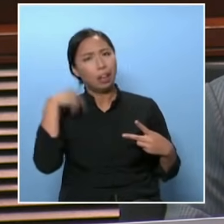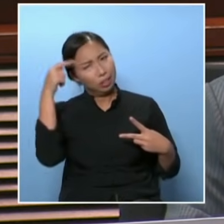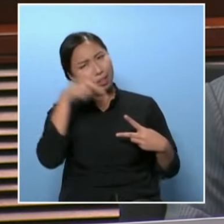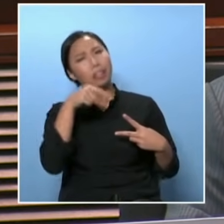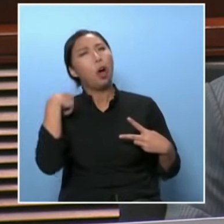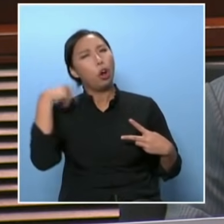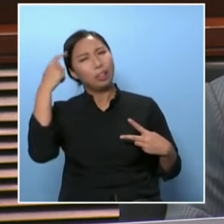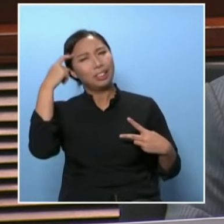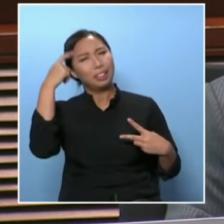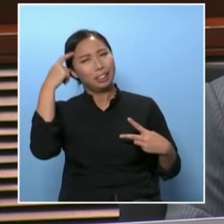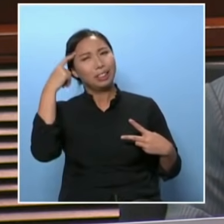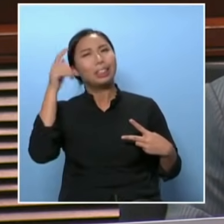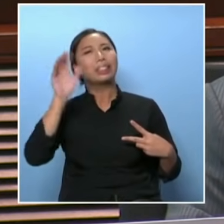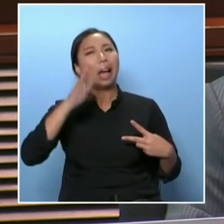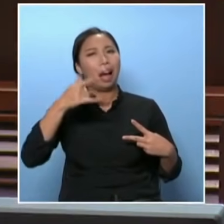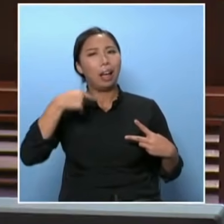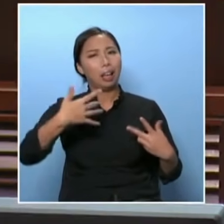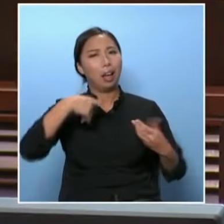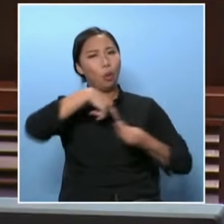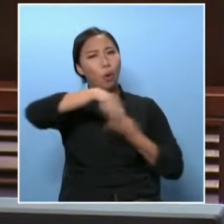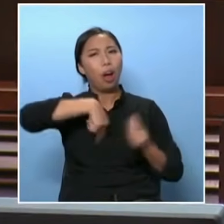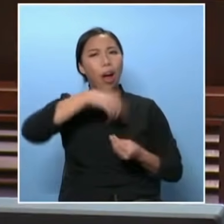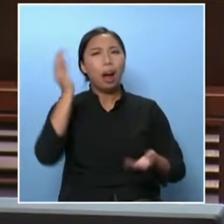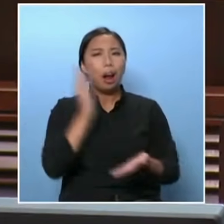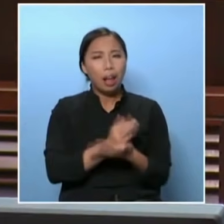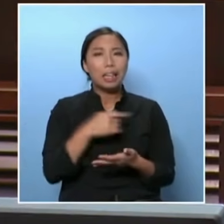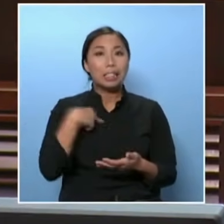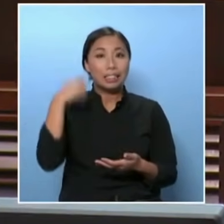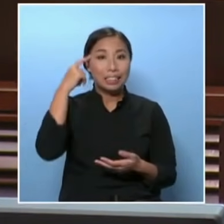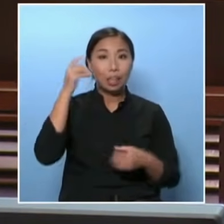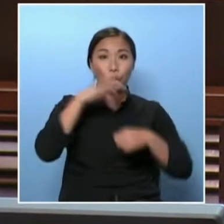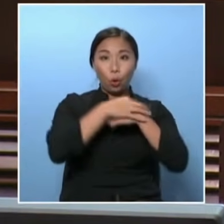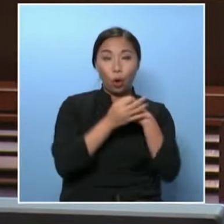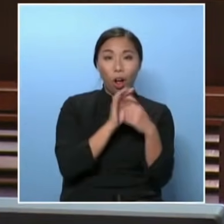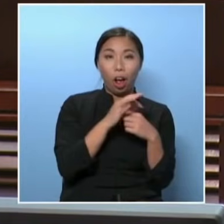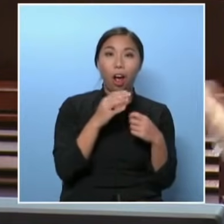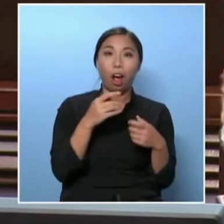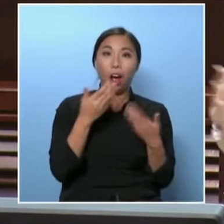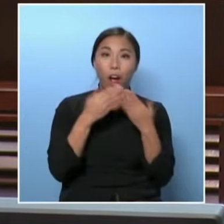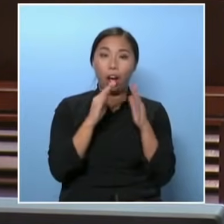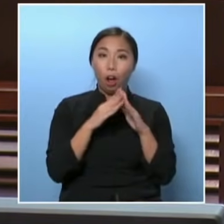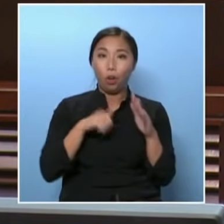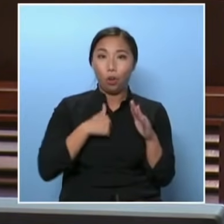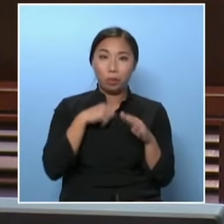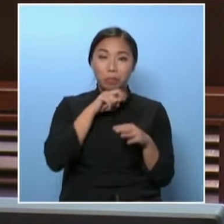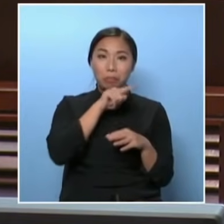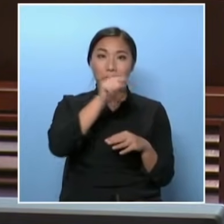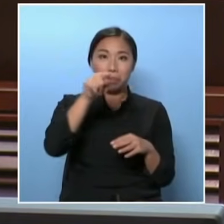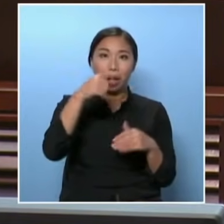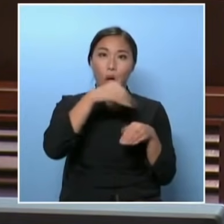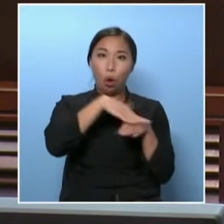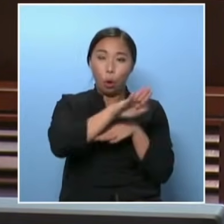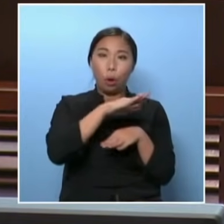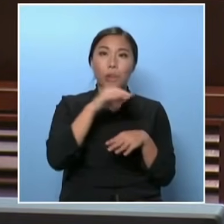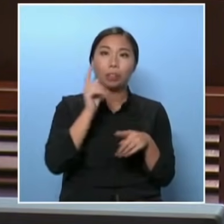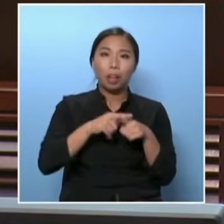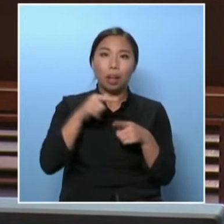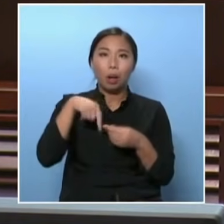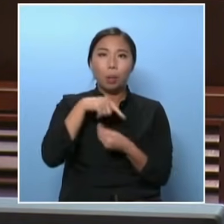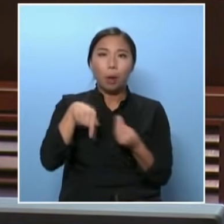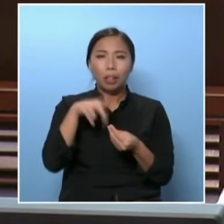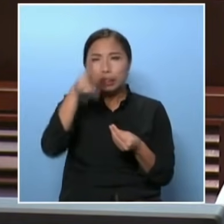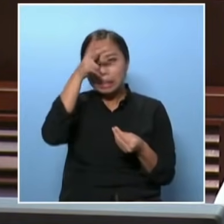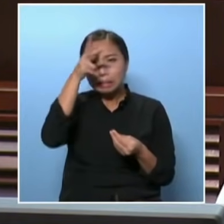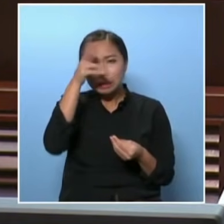我知道嘅，只不過佢哋嘅環境係唔同。我其實知道多國際校嘅老師咧，除咗個別有啲外國人咧，佢哋個環境仲冇咁政